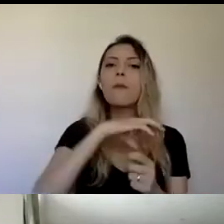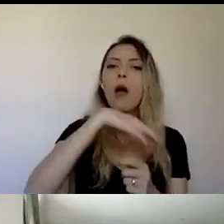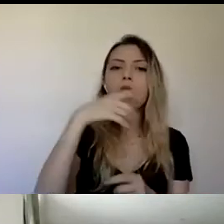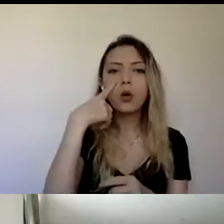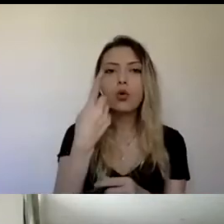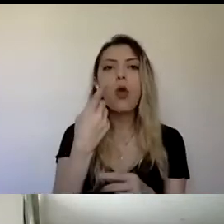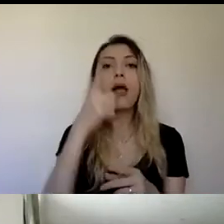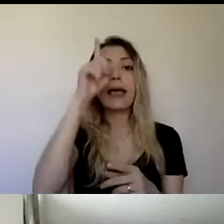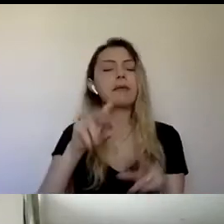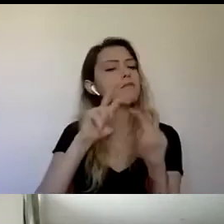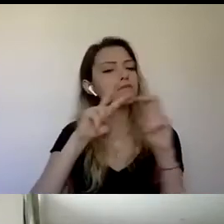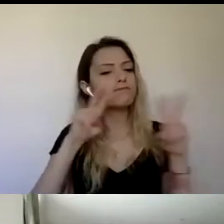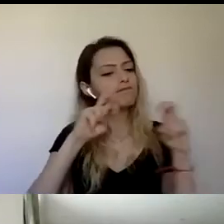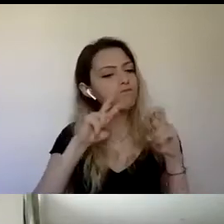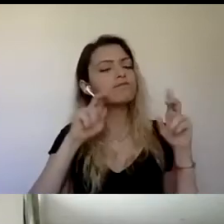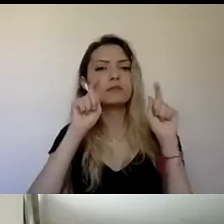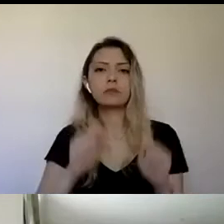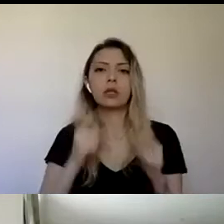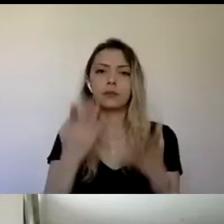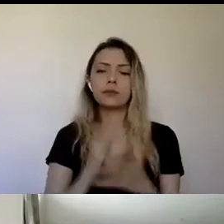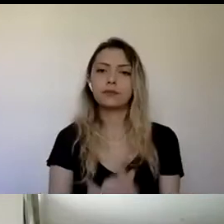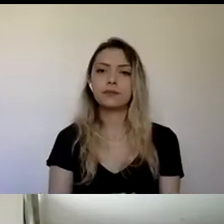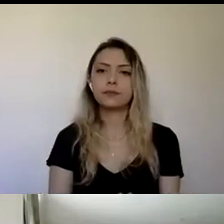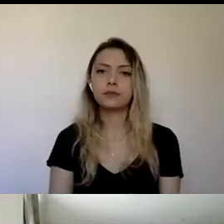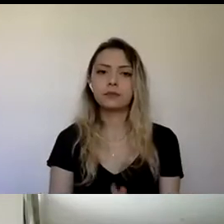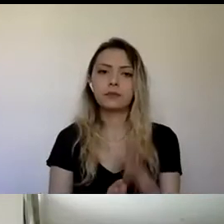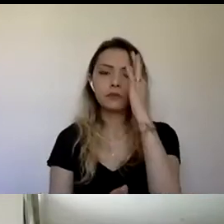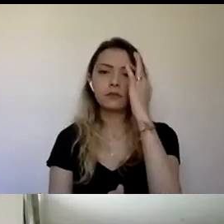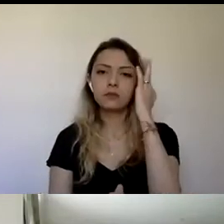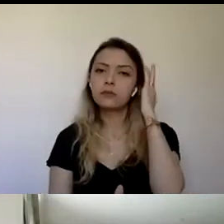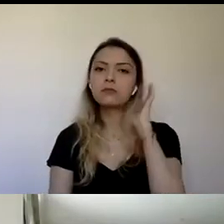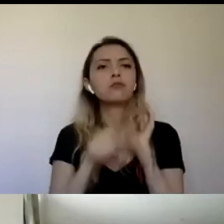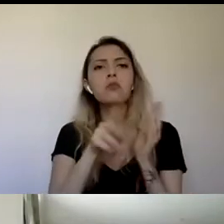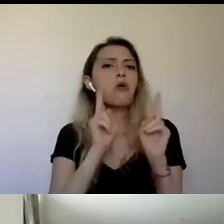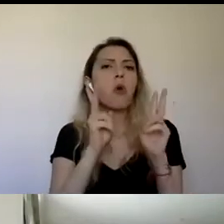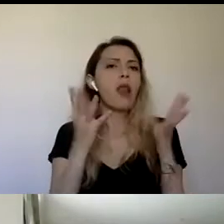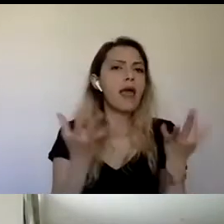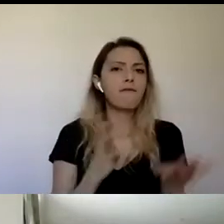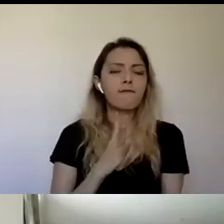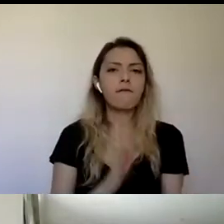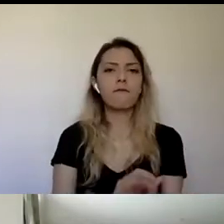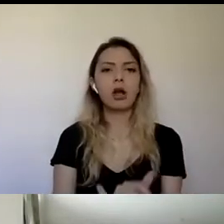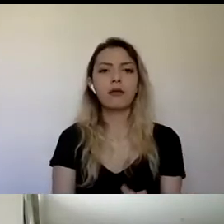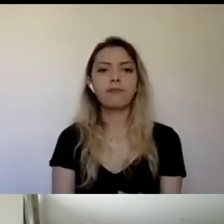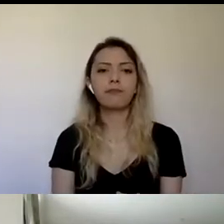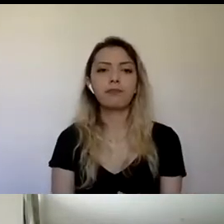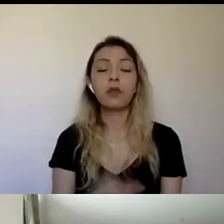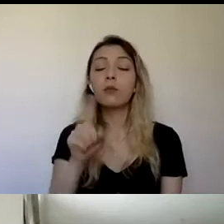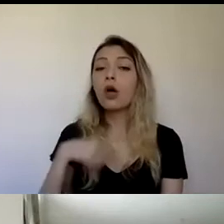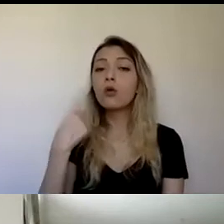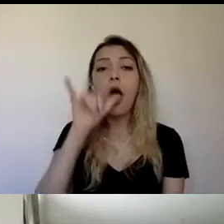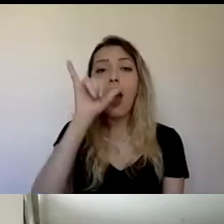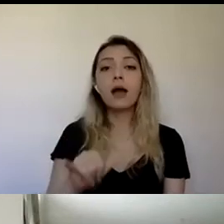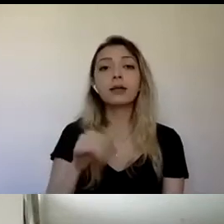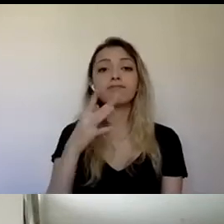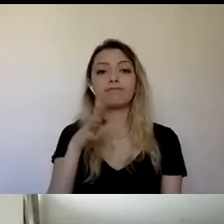araştırma yaparsınız. Buradaki standartlar nelerdir diye. Ondan sonra da hakkı belirlediğinizde yine biraz